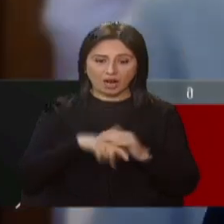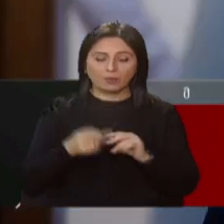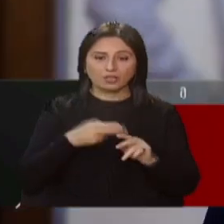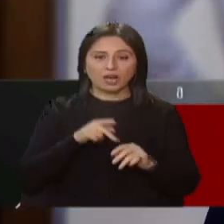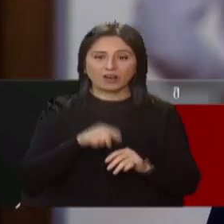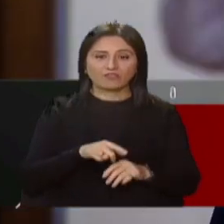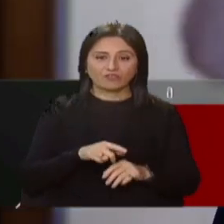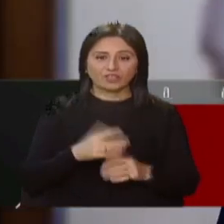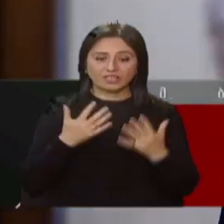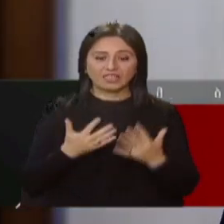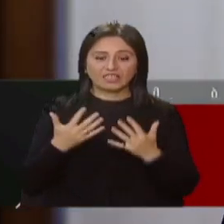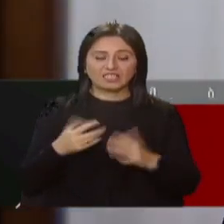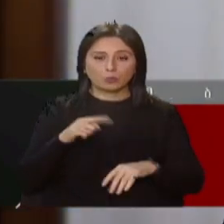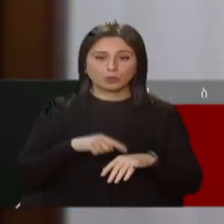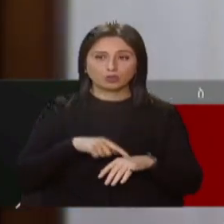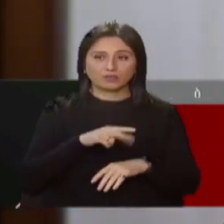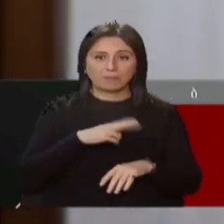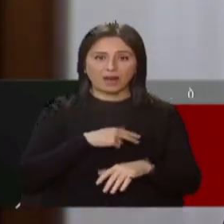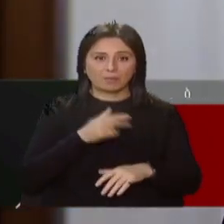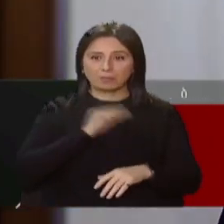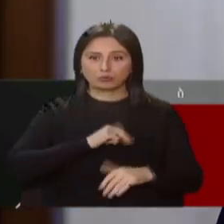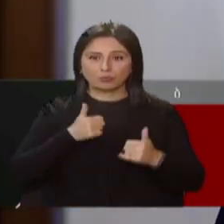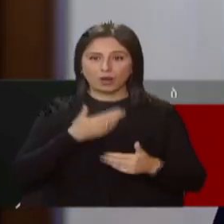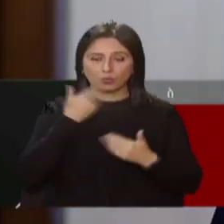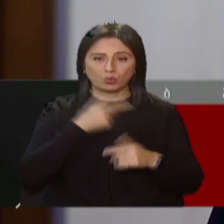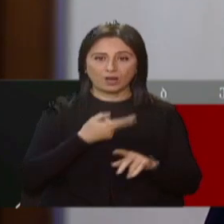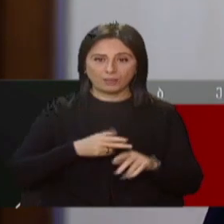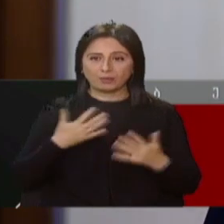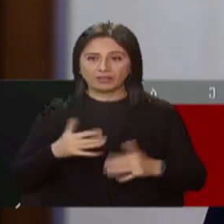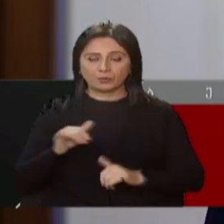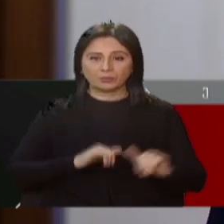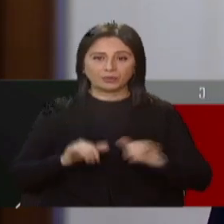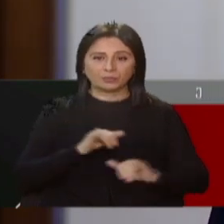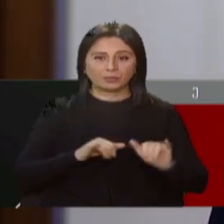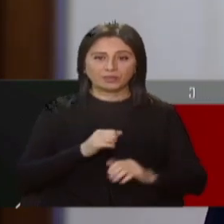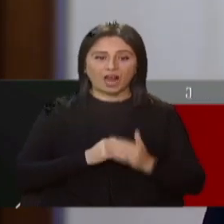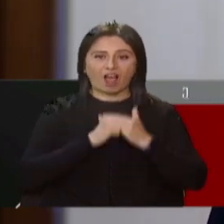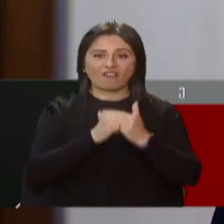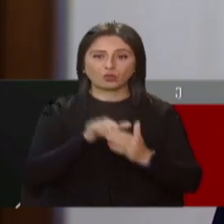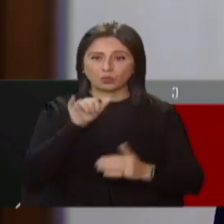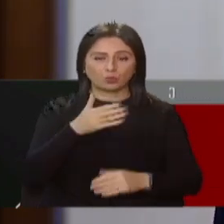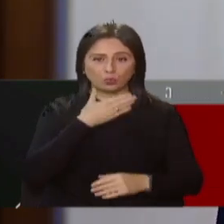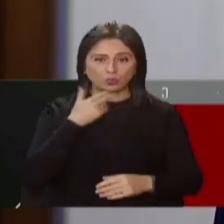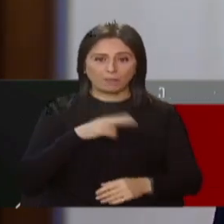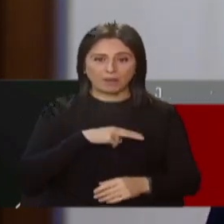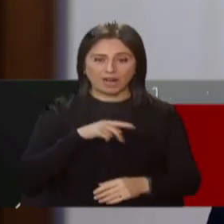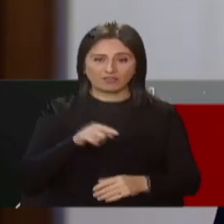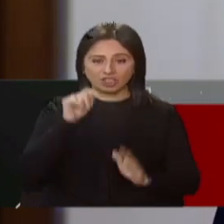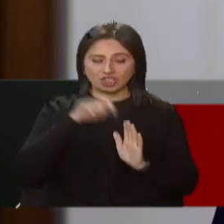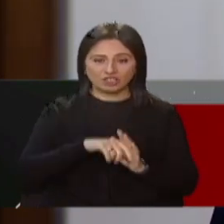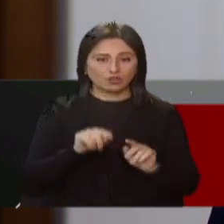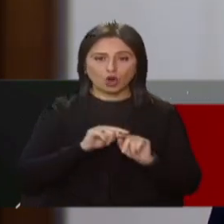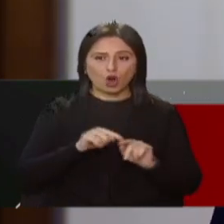აქედან, დისკომფორტს გრძნობს პარლამენტში ყოფნით, იმიტომ რომ არანაირი ავტორიტეტი არ გააჩნია პარლამენტში გნით,